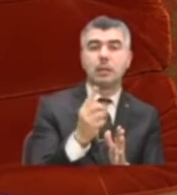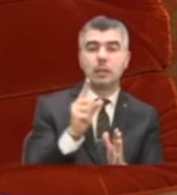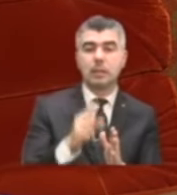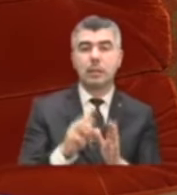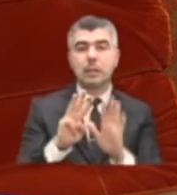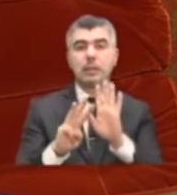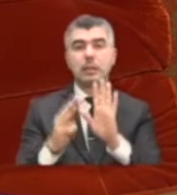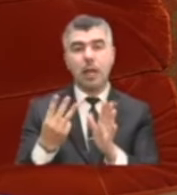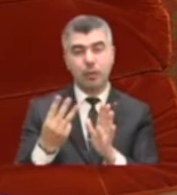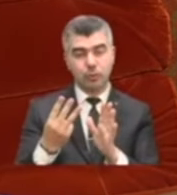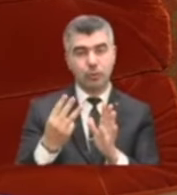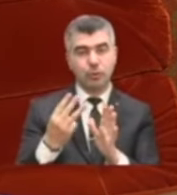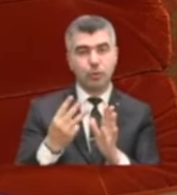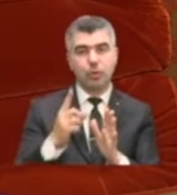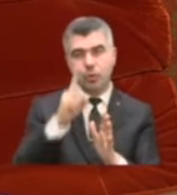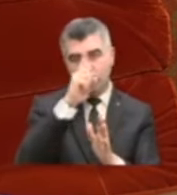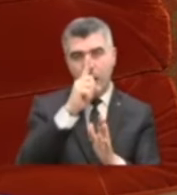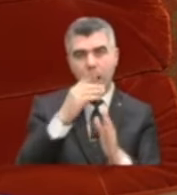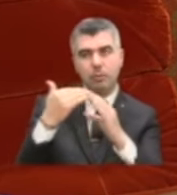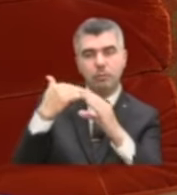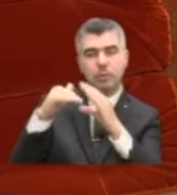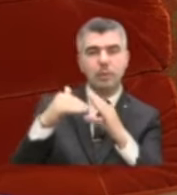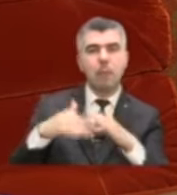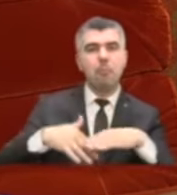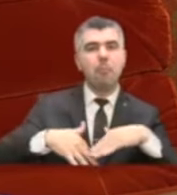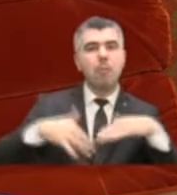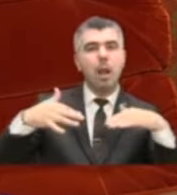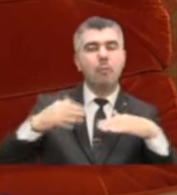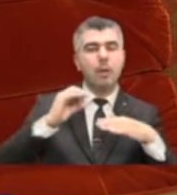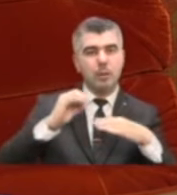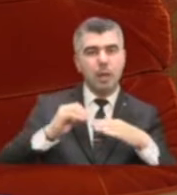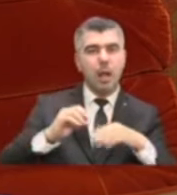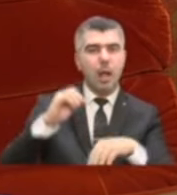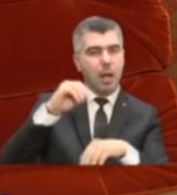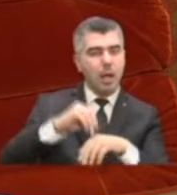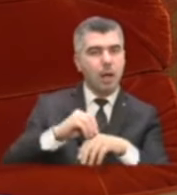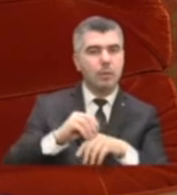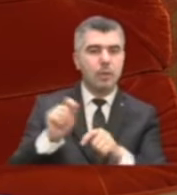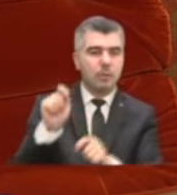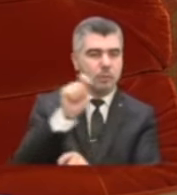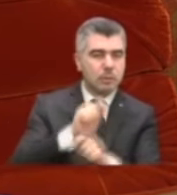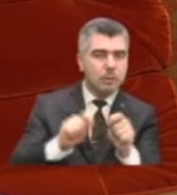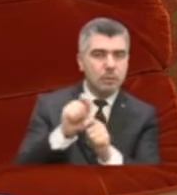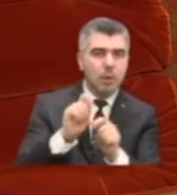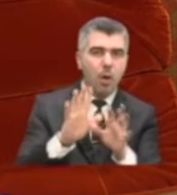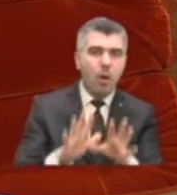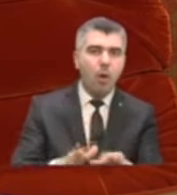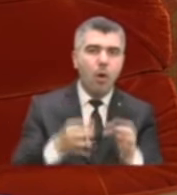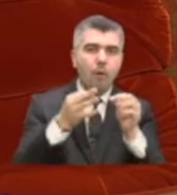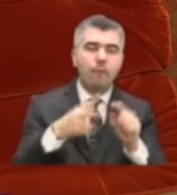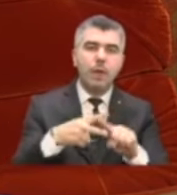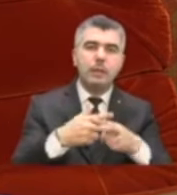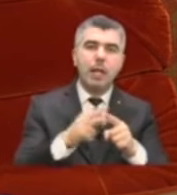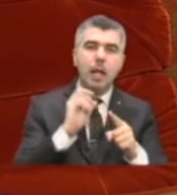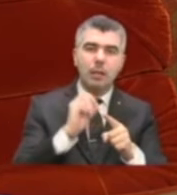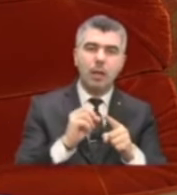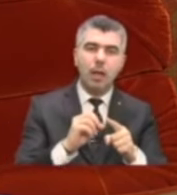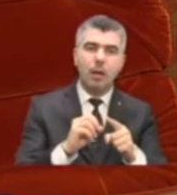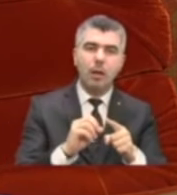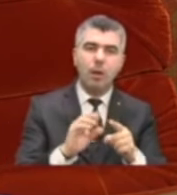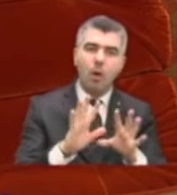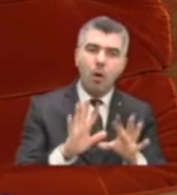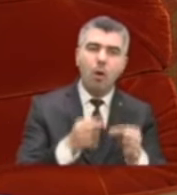الاشهر المقبله ان شاء الله للبرلمان المتعلق بالمناجم، غادي يمكن من تقويه الصناعه المعدنيه المستدامه والرفع من مستوى